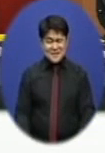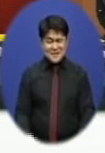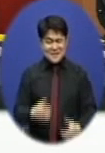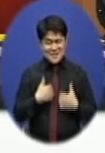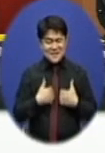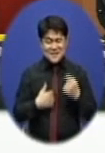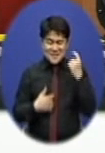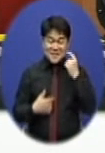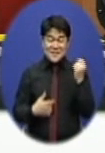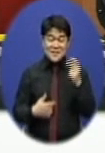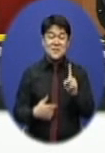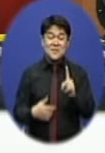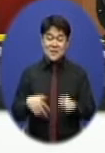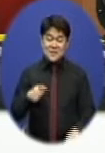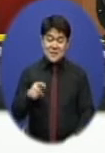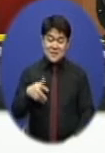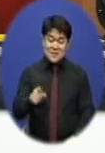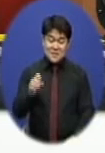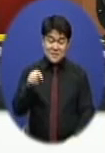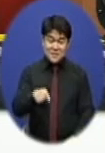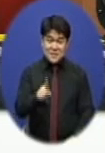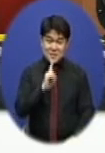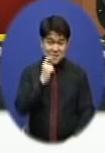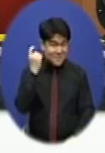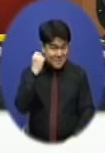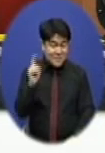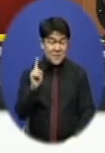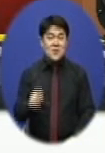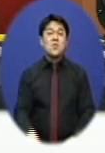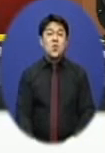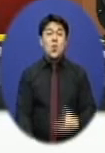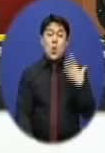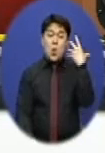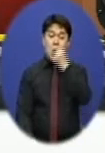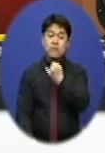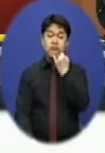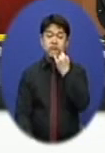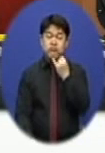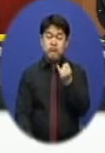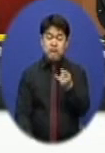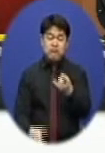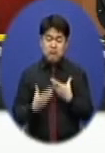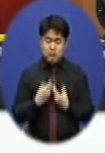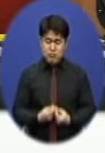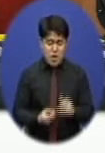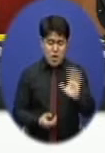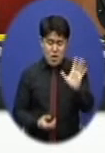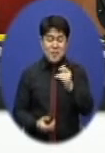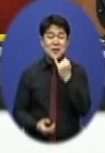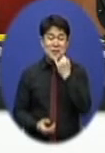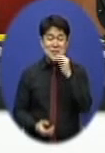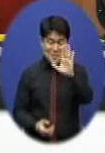재밌게 듣고요. 특히 또 서정호 씨 같은 그 목소리는요. 예. 또 그런 대로 매력이 있으니까 매력이... 아, 실망을 네. 하시지